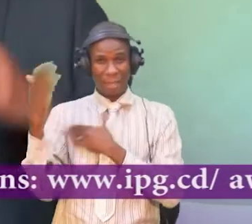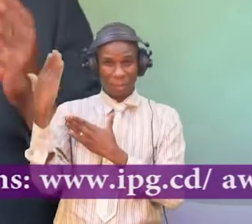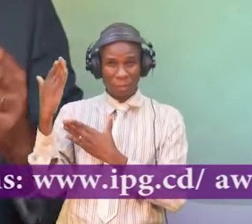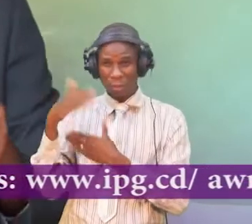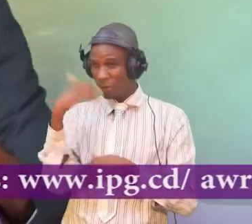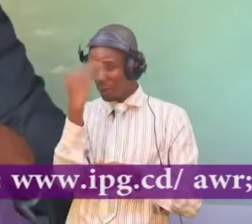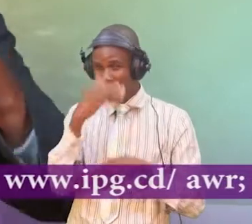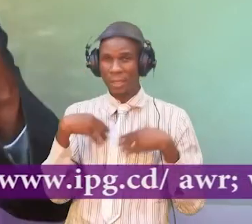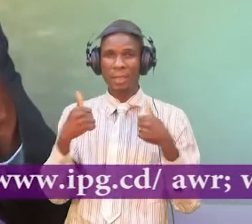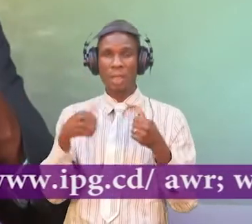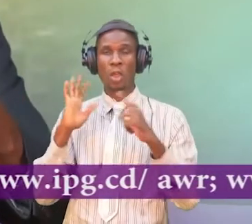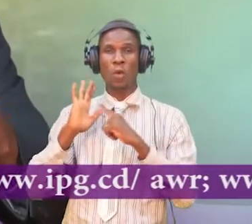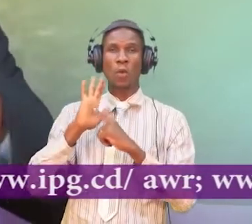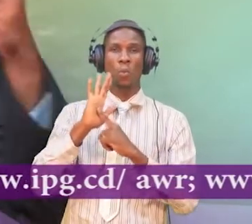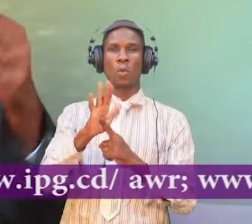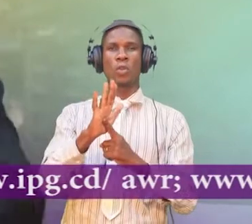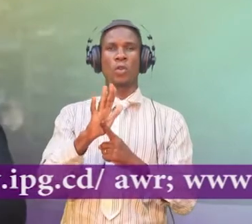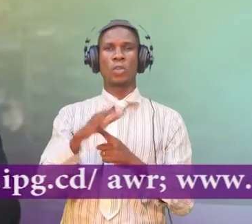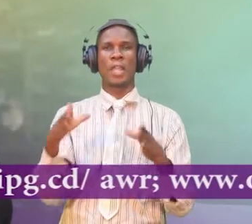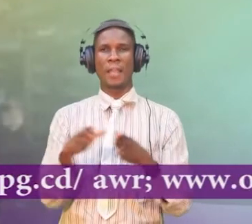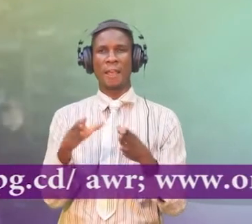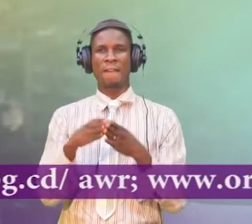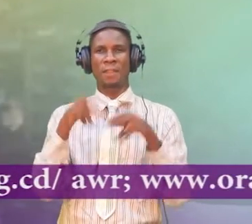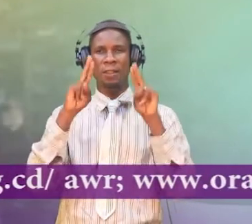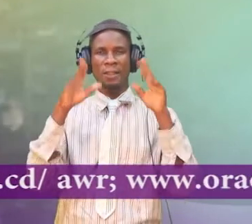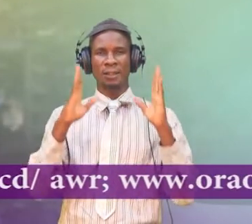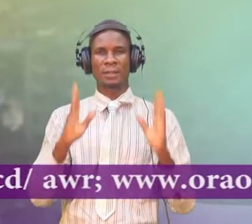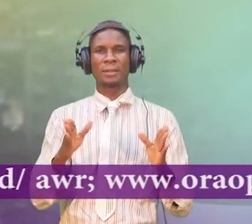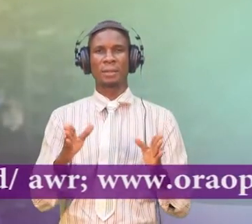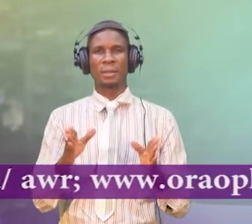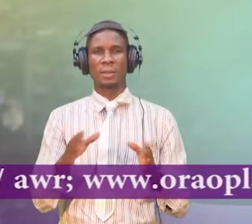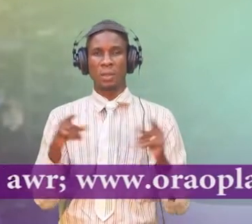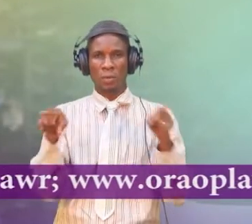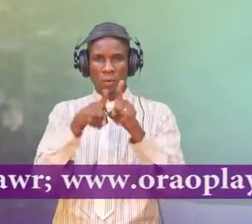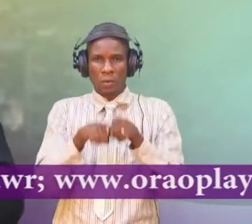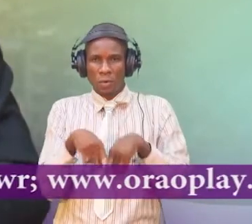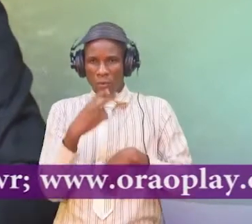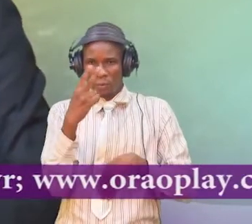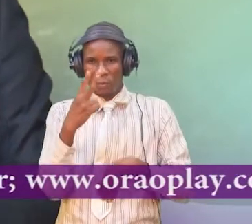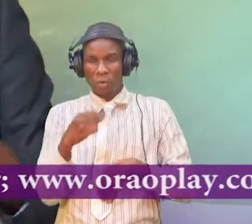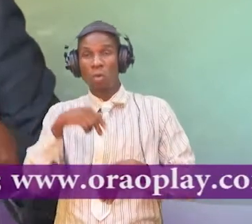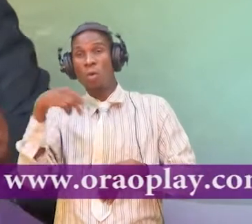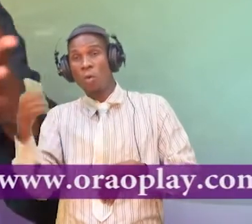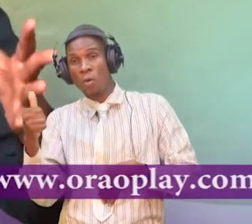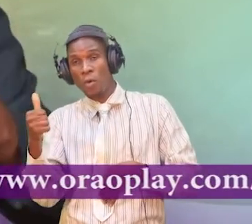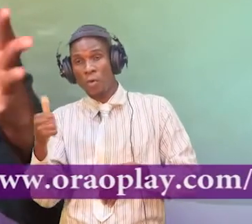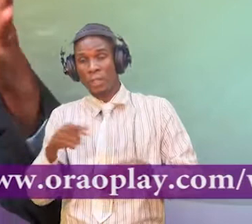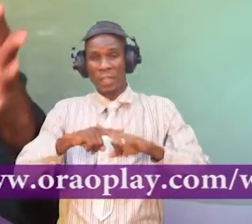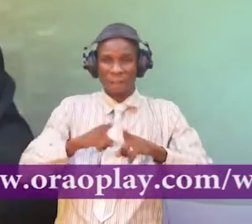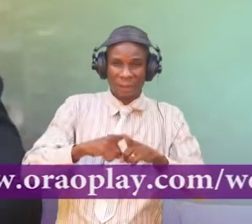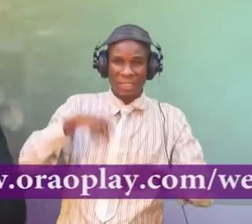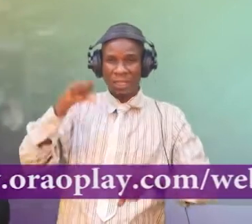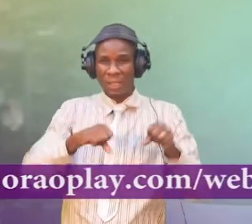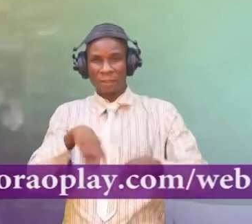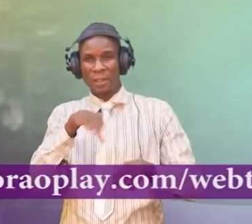essentiel sur le salut contraste biblia ezali ko lakisa biso ete lobiko oyo ezali ko pesa na mokongo na bansambela mosusu